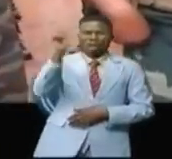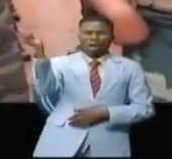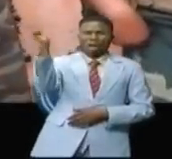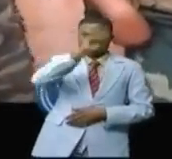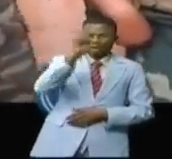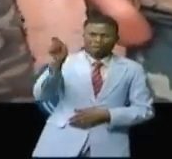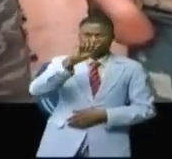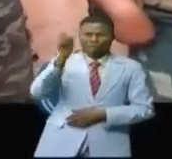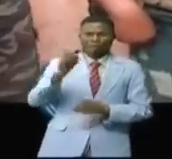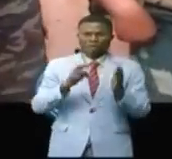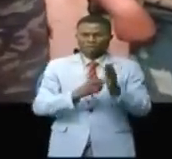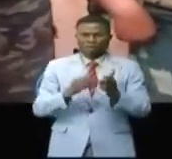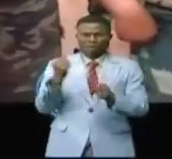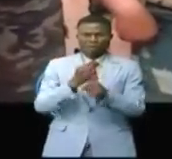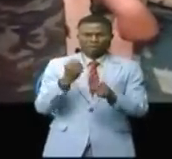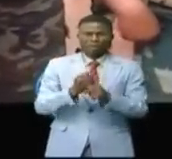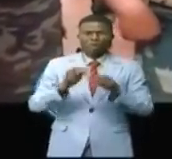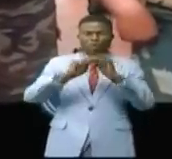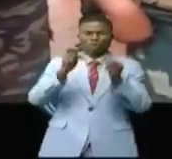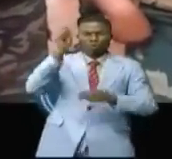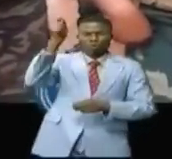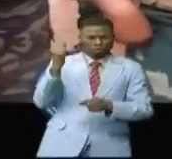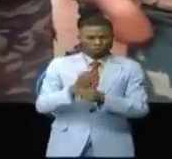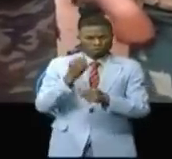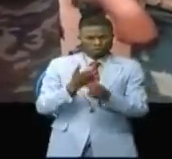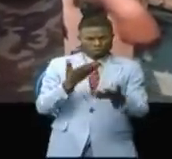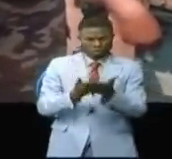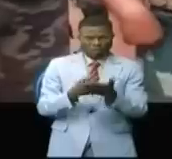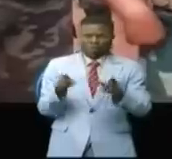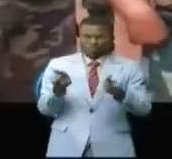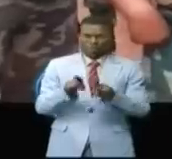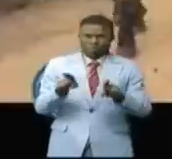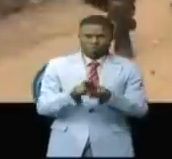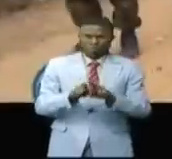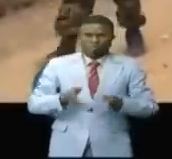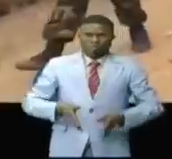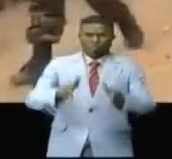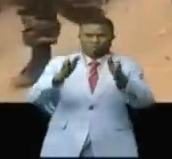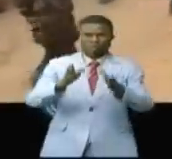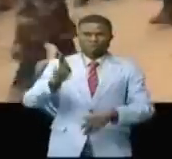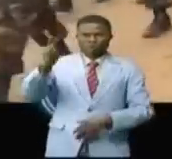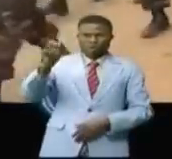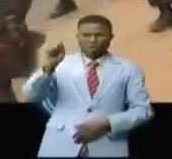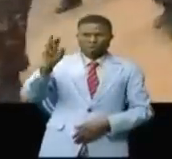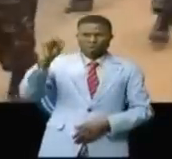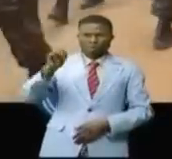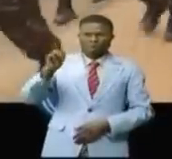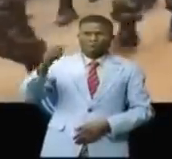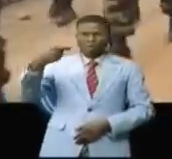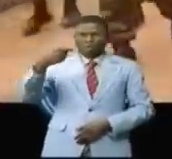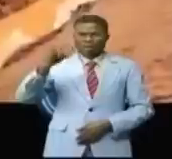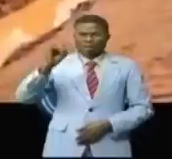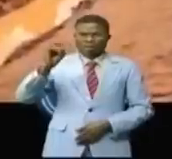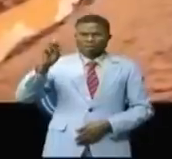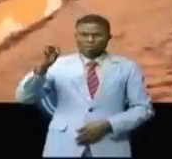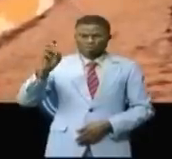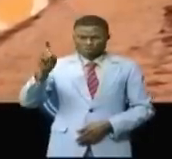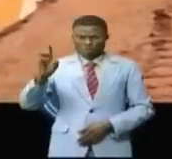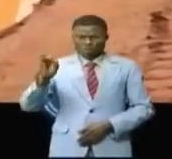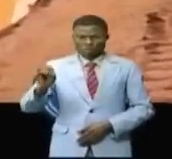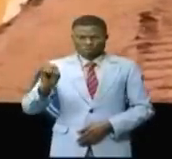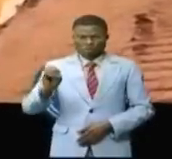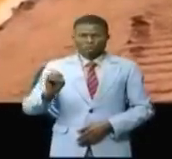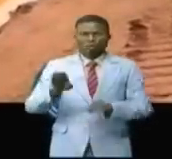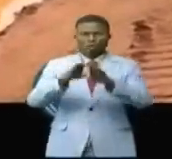exécutés par les génies militaires des fardc comme c'est le cas pour la samba ou comment go visité la veille par l'autorité provinciale la